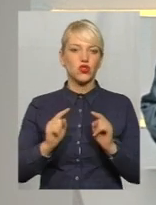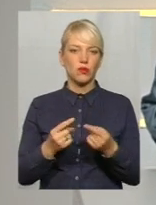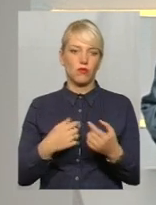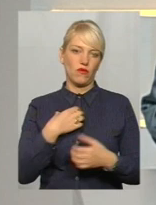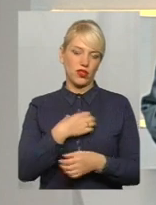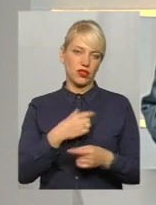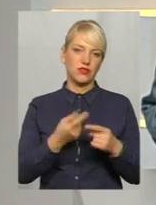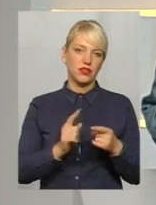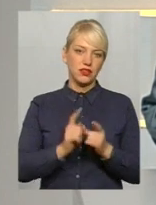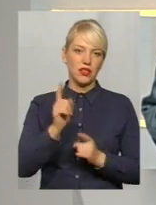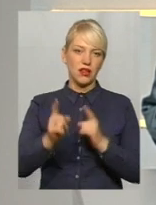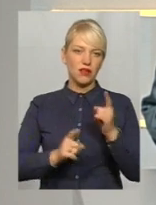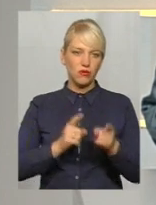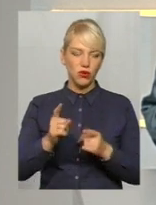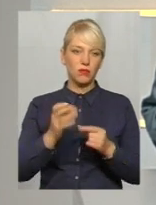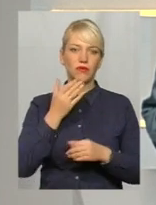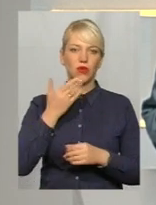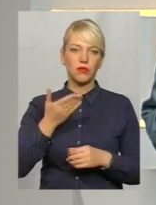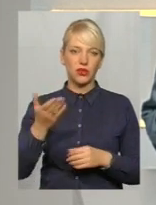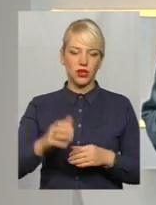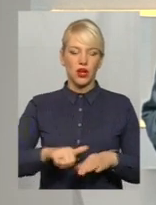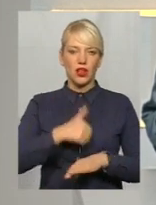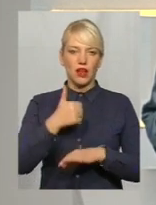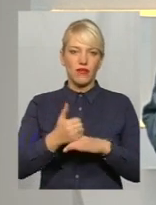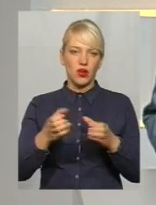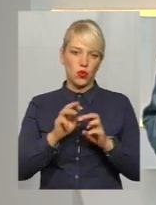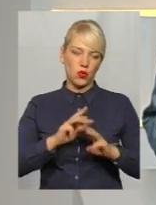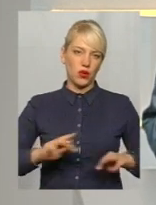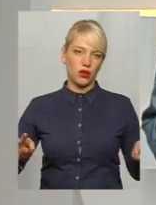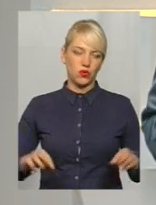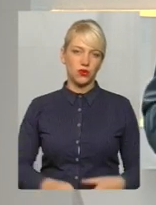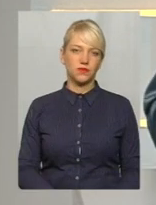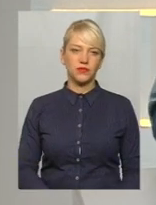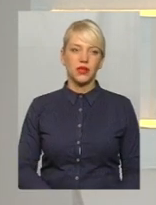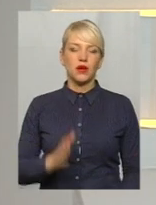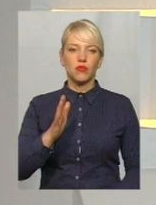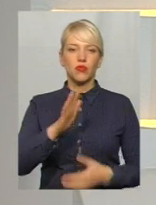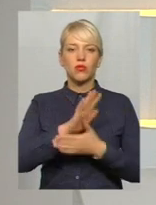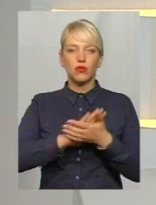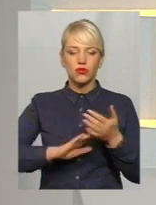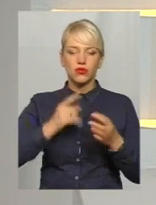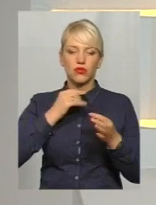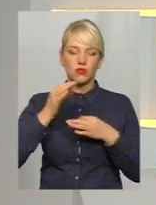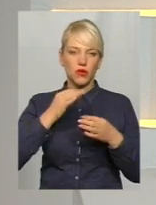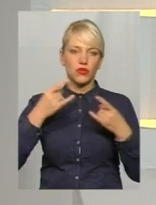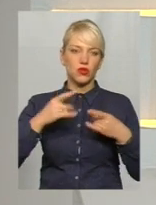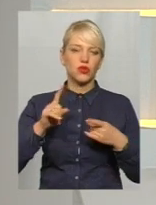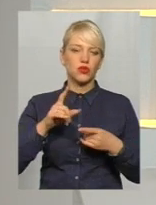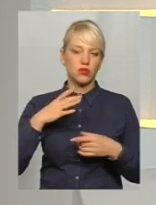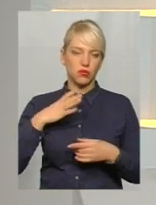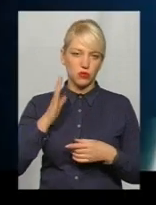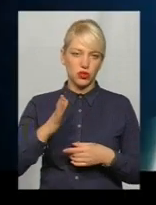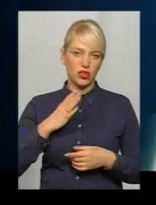важлива ця реформа, в коментарі глави уряду, і далі продовжимо розмову в студії про те, що безпосередньо вже відбулося в області і чого нам